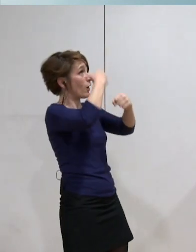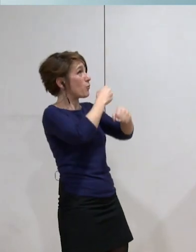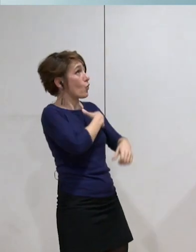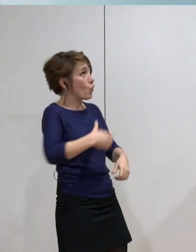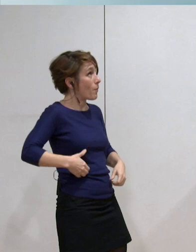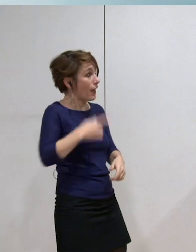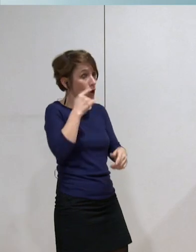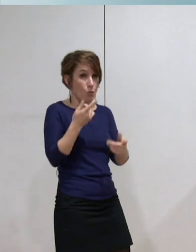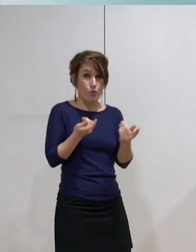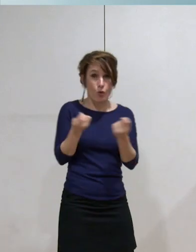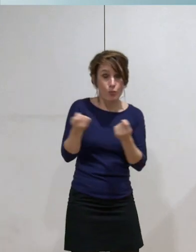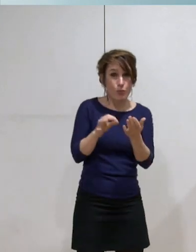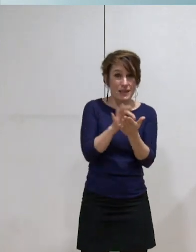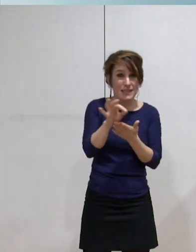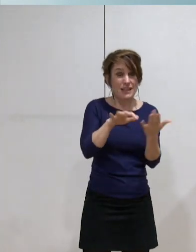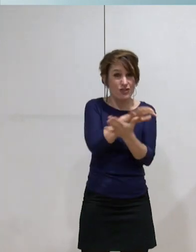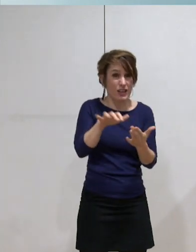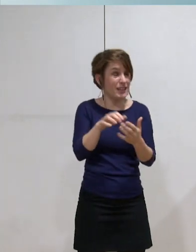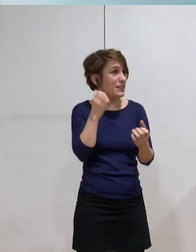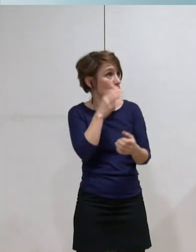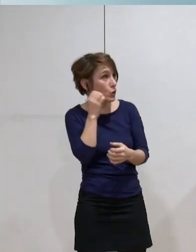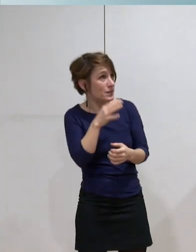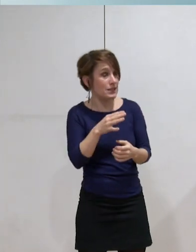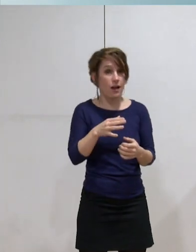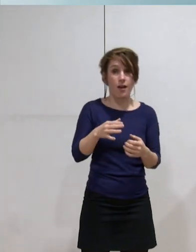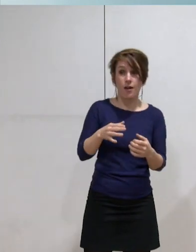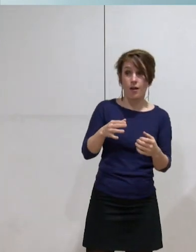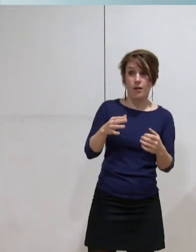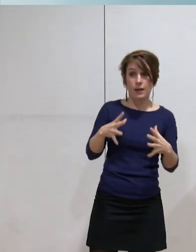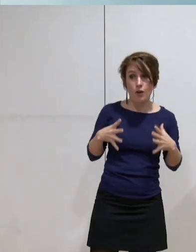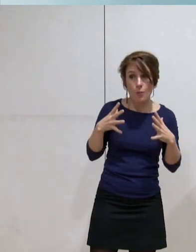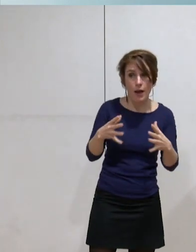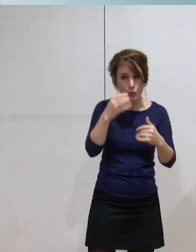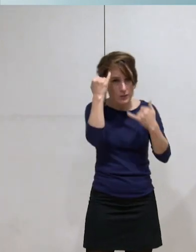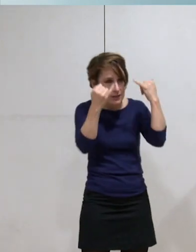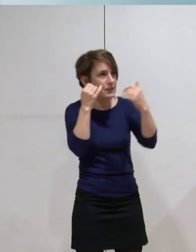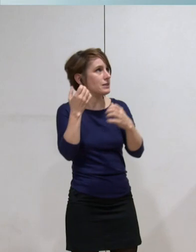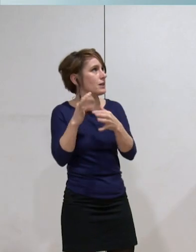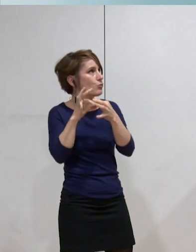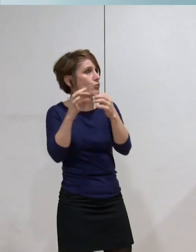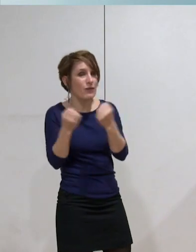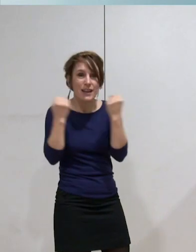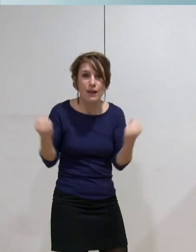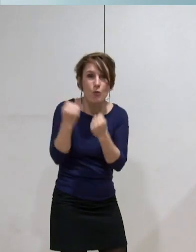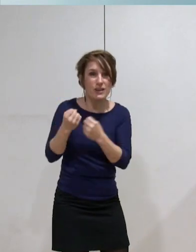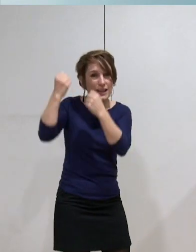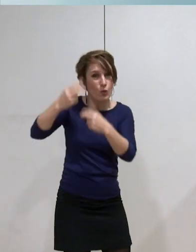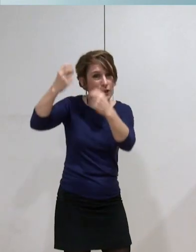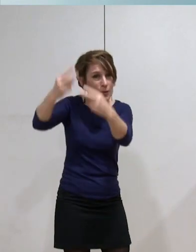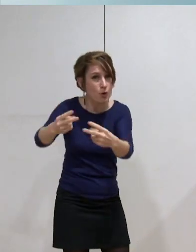communication de crise du quotidien impulser l'organisation des vêtements en collaboration avec la direction de communication l'événementiel